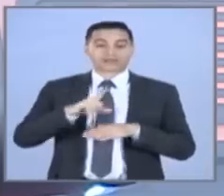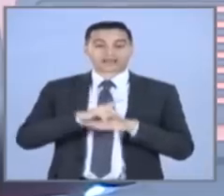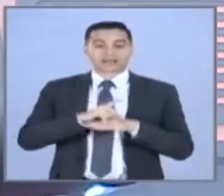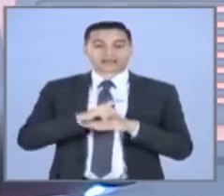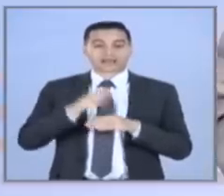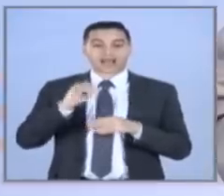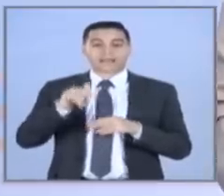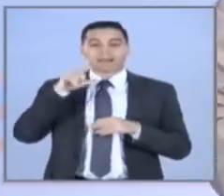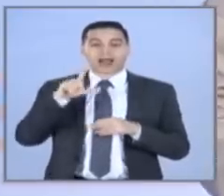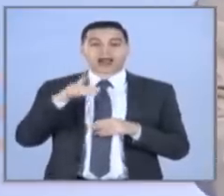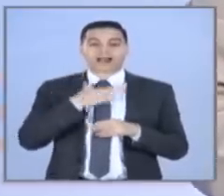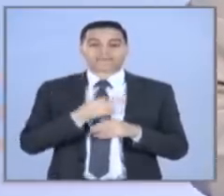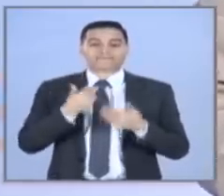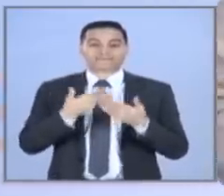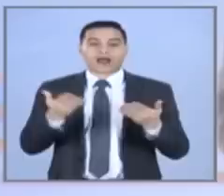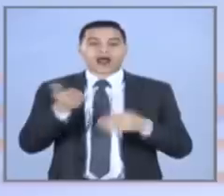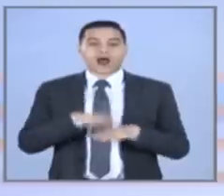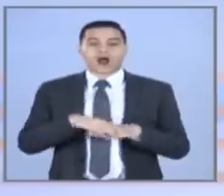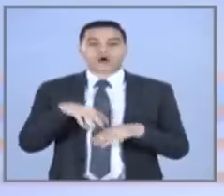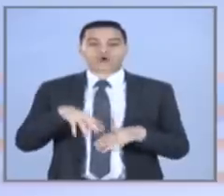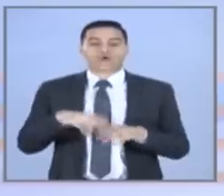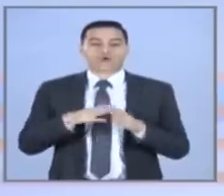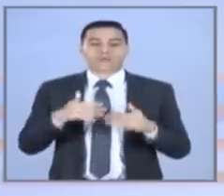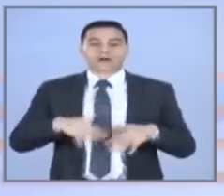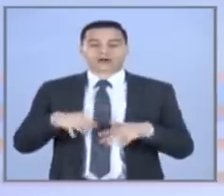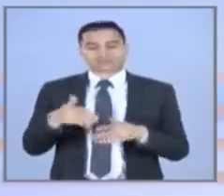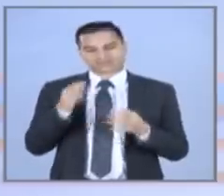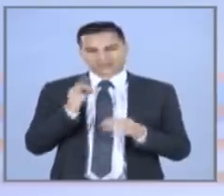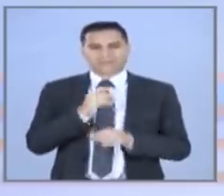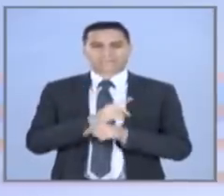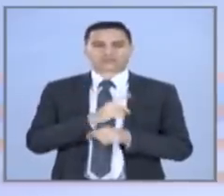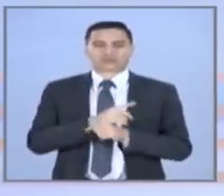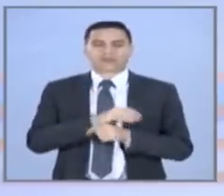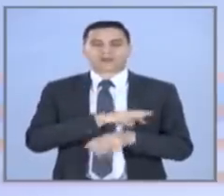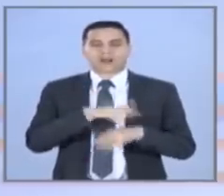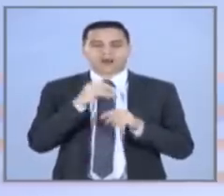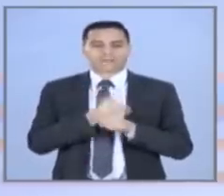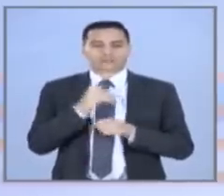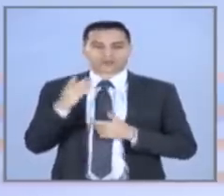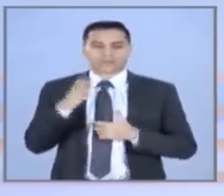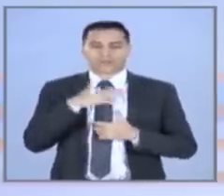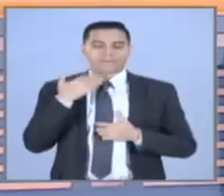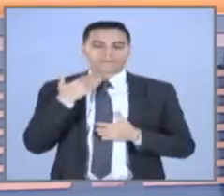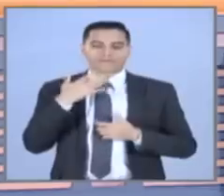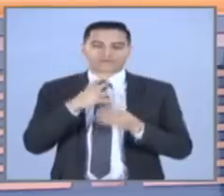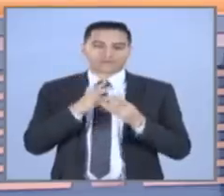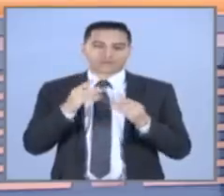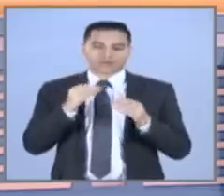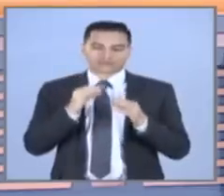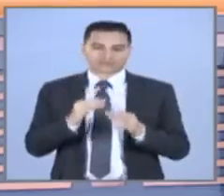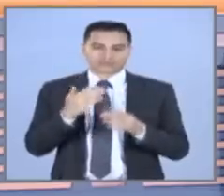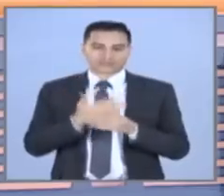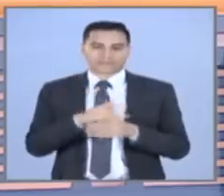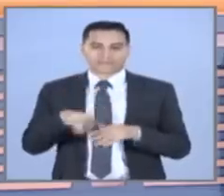الجمهورية بعد الفوز. طبعا الكابتن الراحل حمادة أمام الحقيقة بنفتقده، افتقدناه